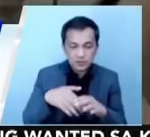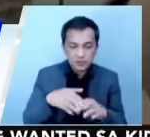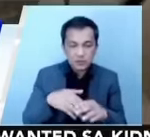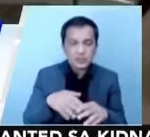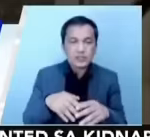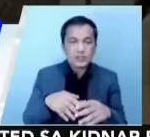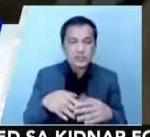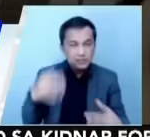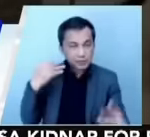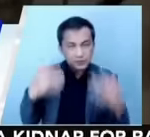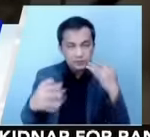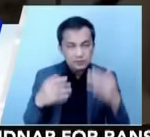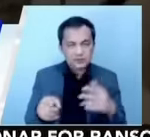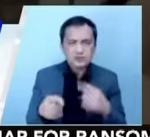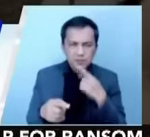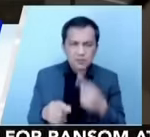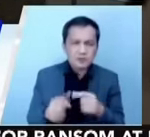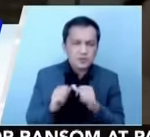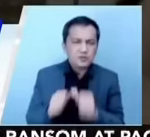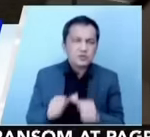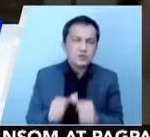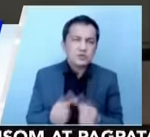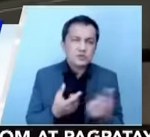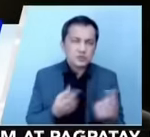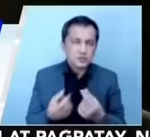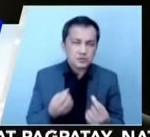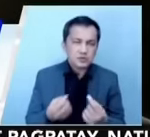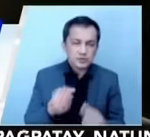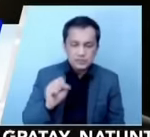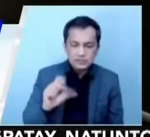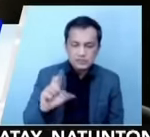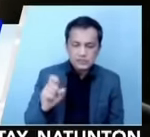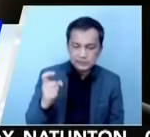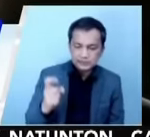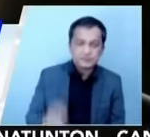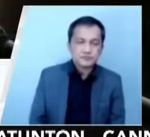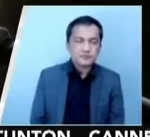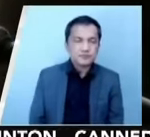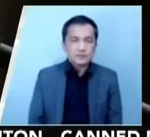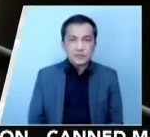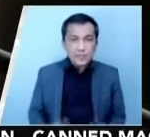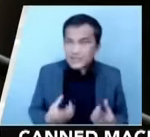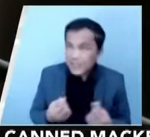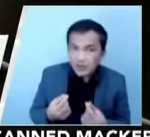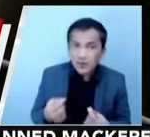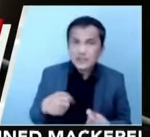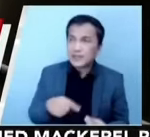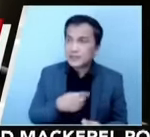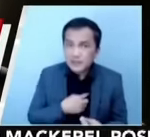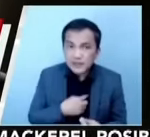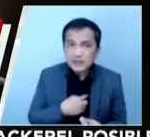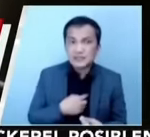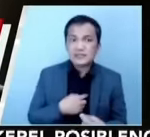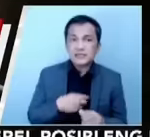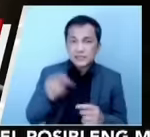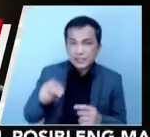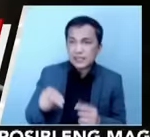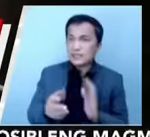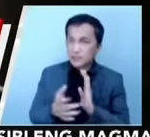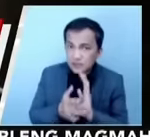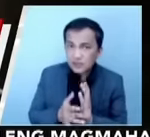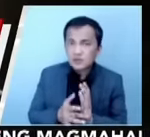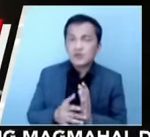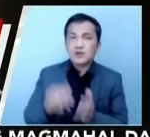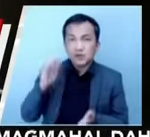na patuloy raw na ginagawa ng SLEX. Ginagawa na namin yung kailangan i-apply na technology para mabawasan yung mga